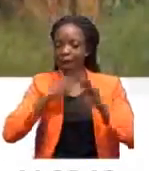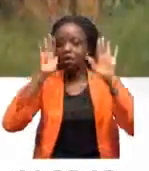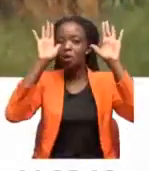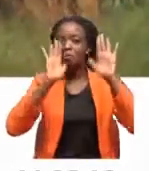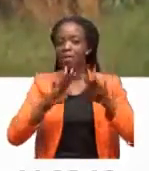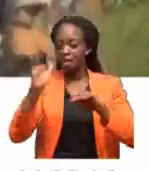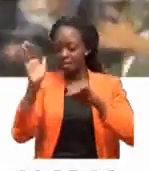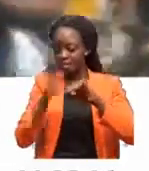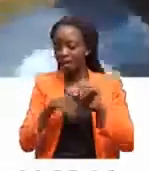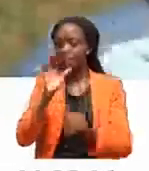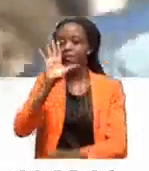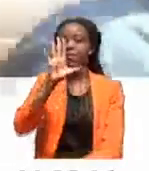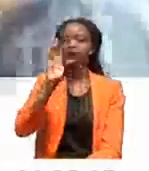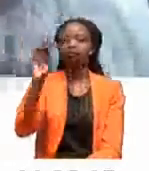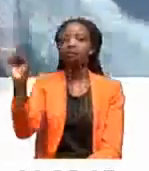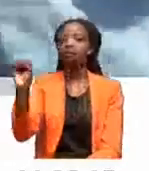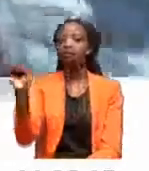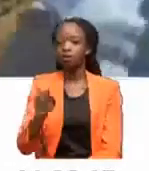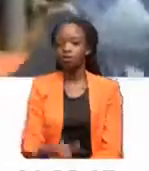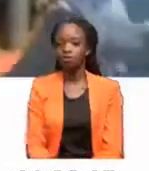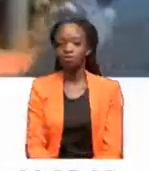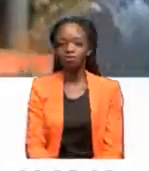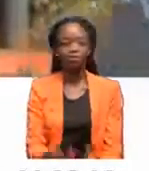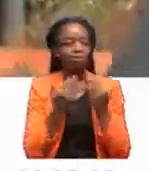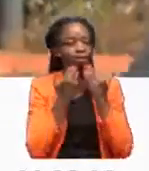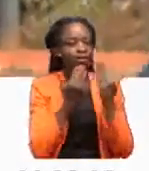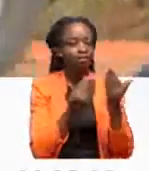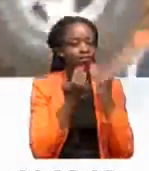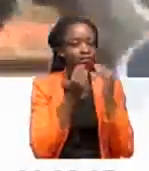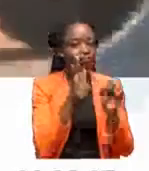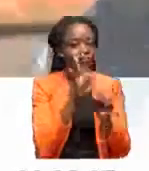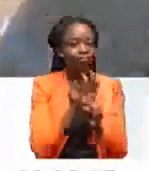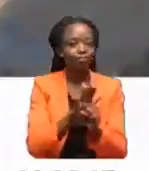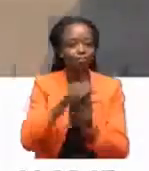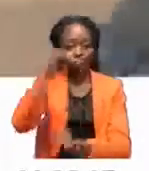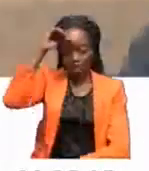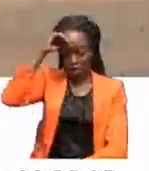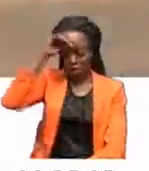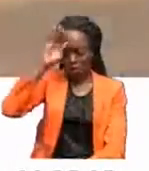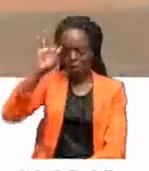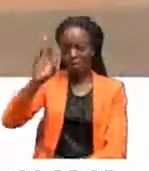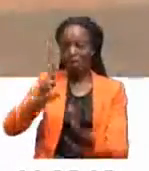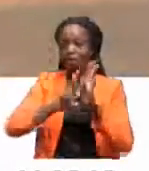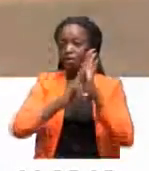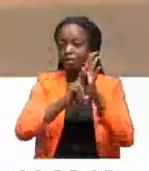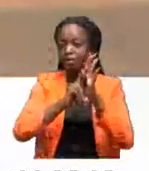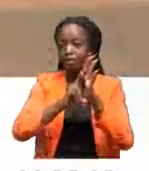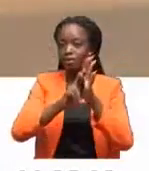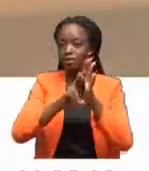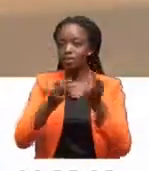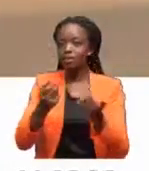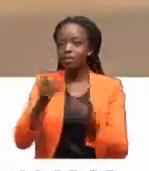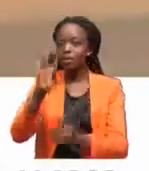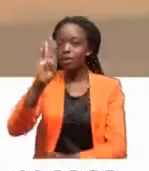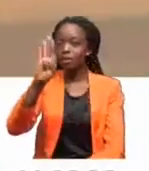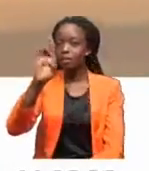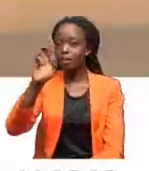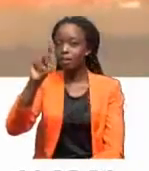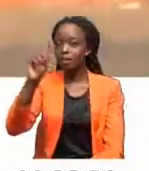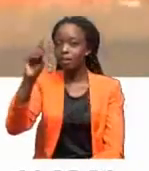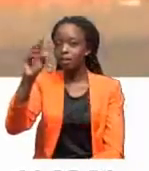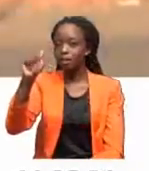tano. Yep. Naam, asante sana mwenzangu. Ni kauli za mwakilishi wadi wa Motoseti Bernard Yalangana alimaarufu